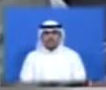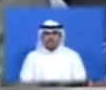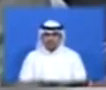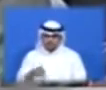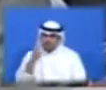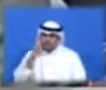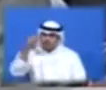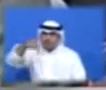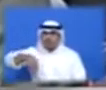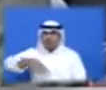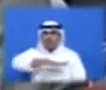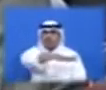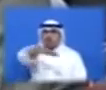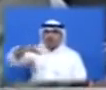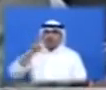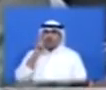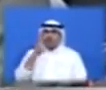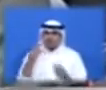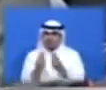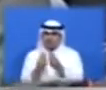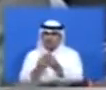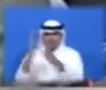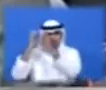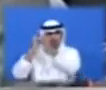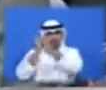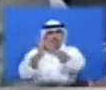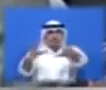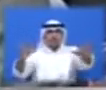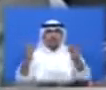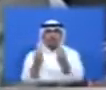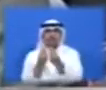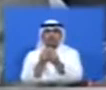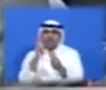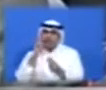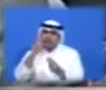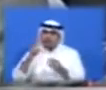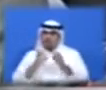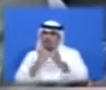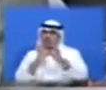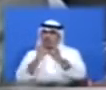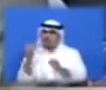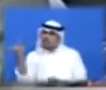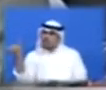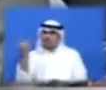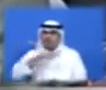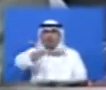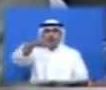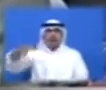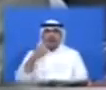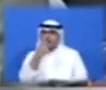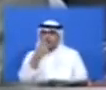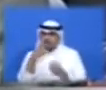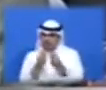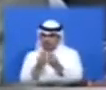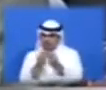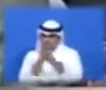نشكل جميعا في ترسيخ الديمقراطية في المستدامة، ونحن مساهمين في صنع القرار في